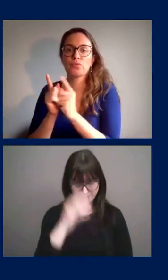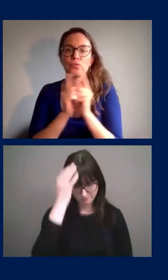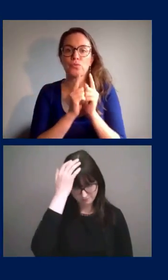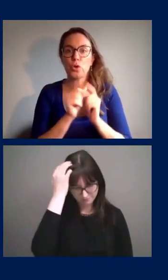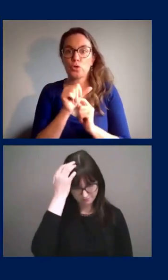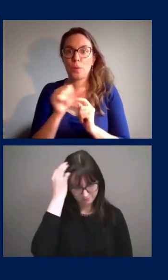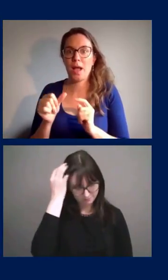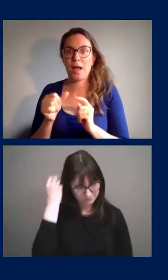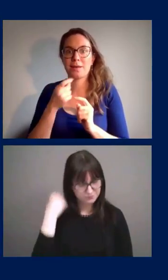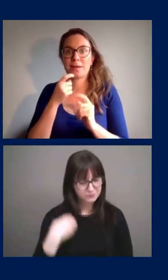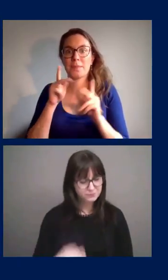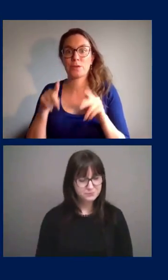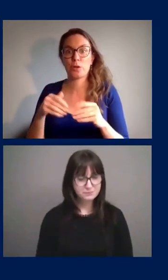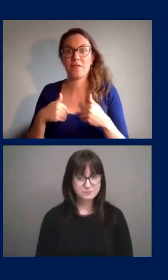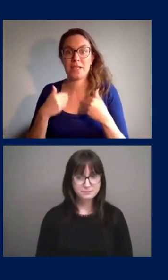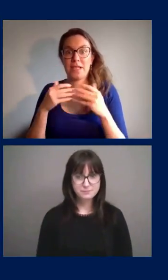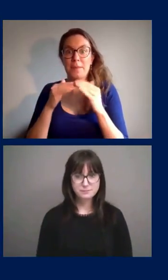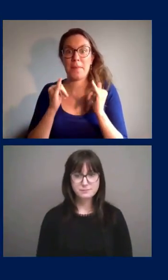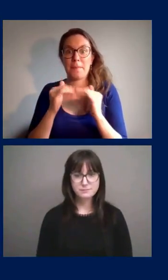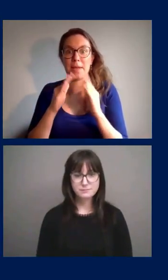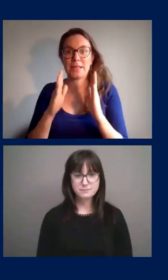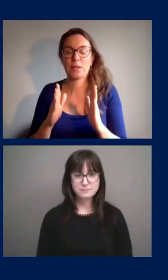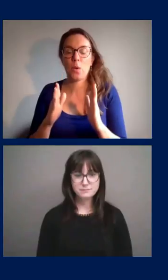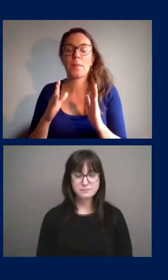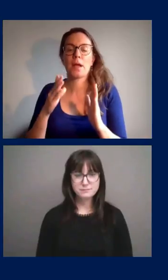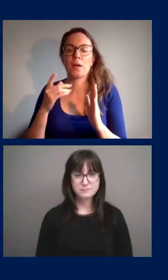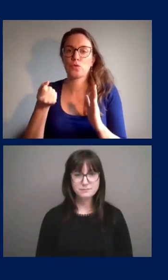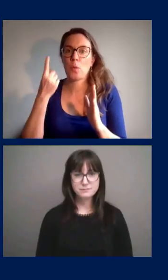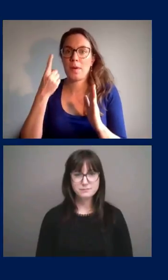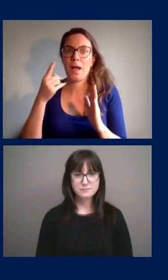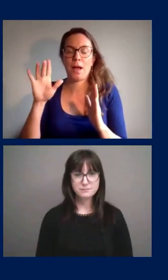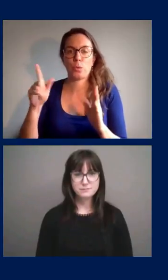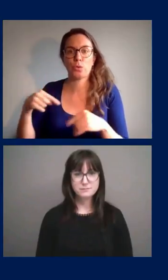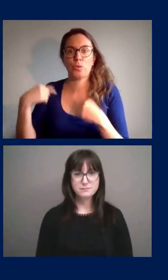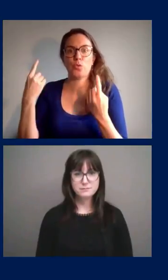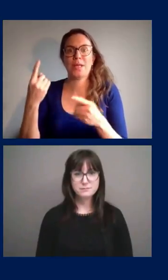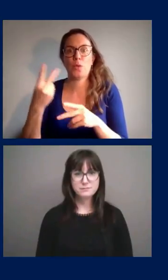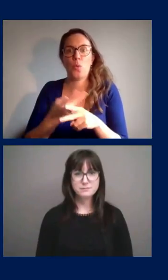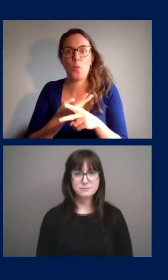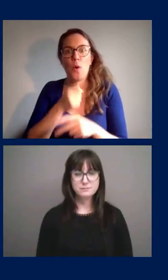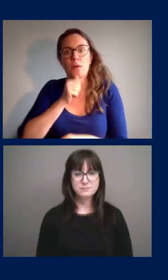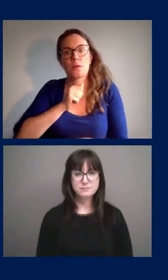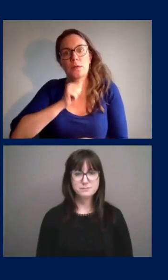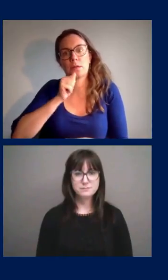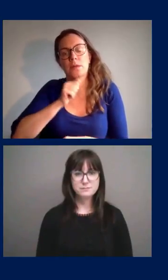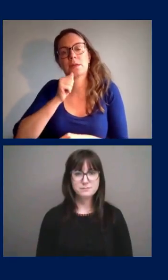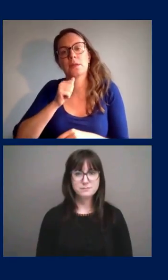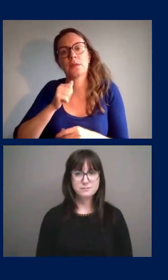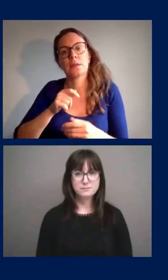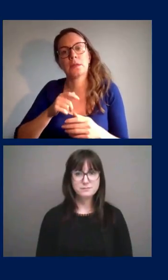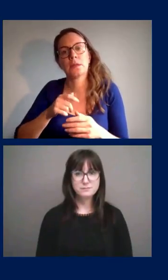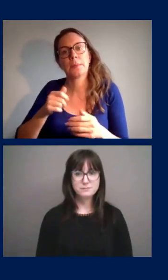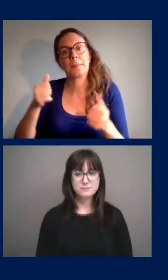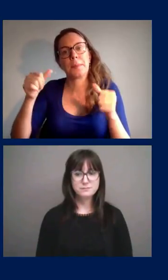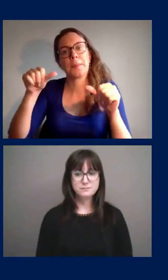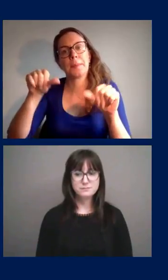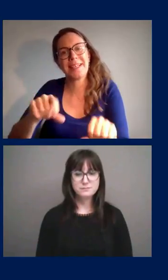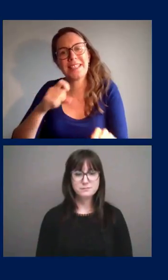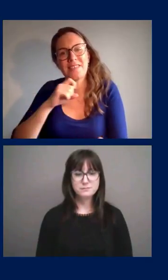devient plus difficile avec la quantité de temps qui est passé um c'est